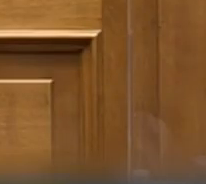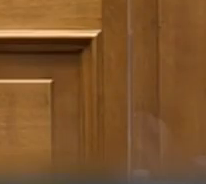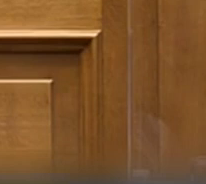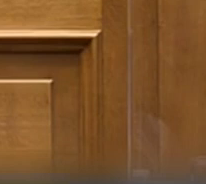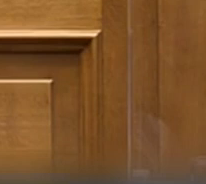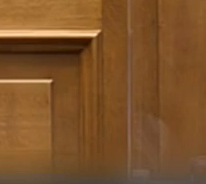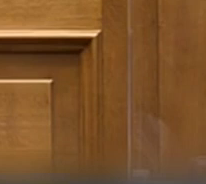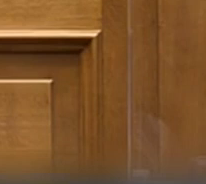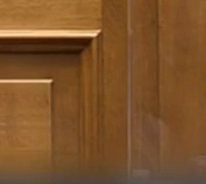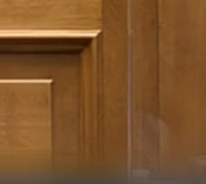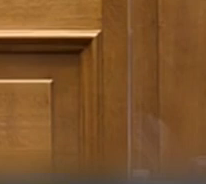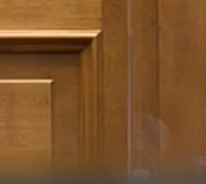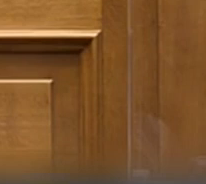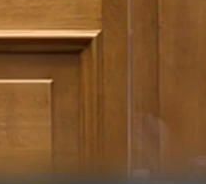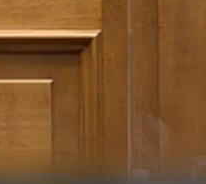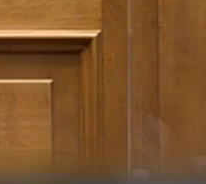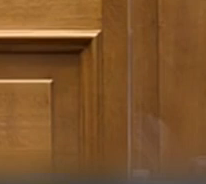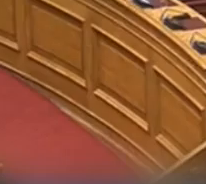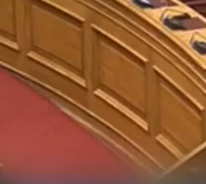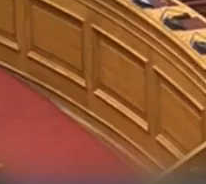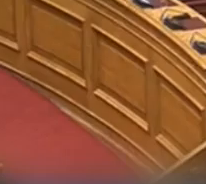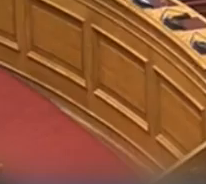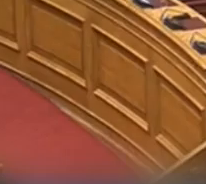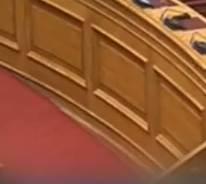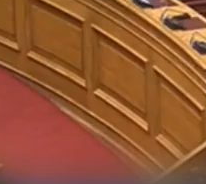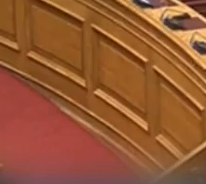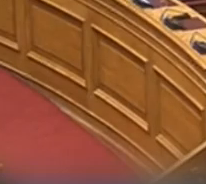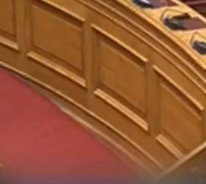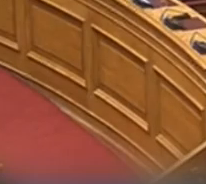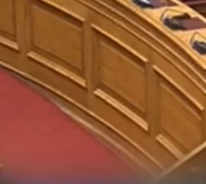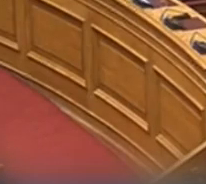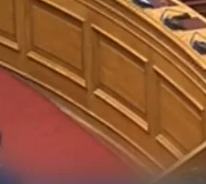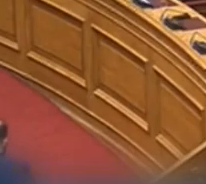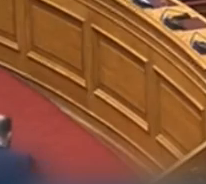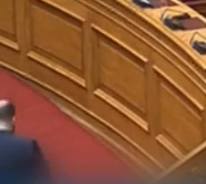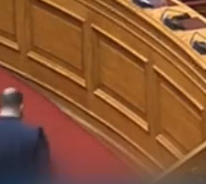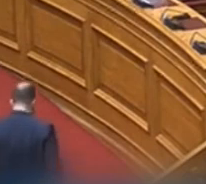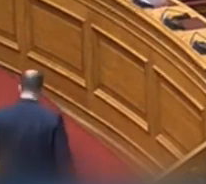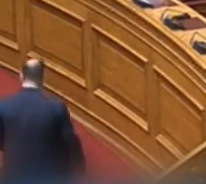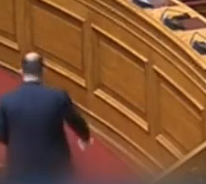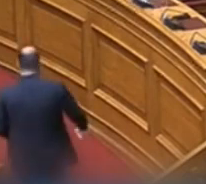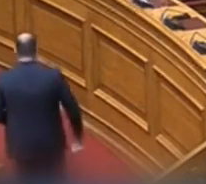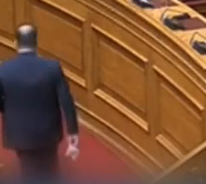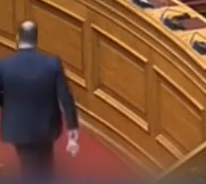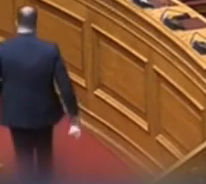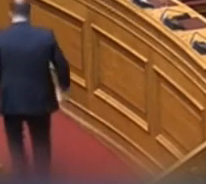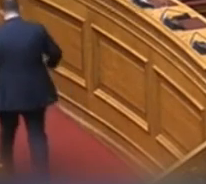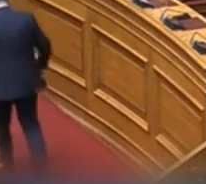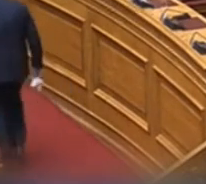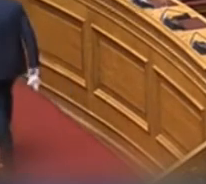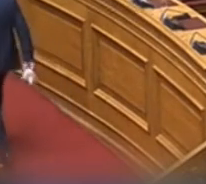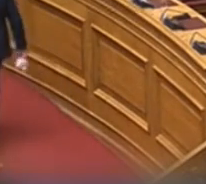Μαρία, λέγοντας πως ο ΣΥΡΙΖΑ τότε λειτουργώντας ως πρόθυμος υποκινητής παρουσίασε την κυβέρνηση σαν δολοφόνους και προδότες σε μια προσπάθεια